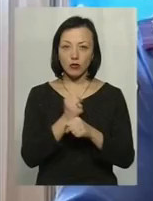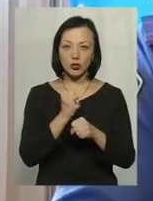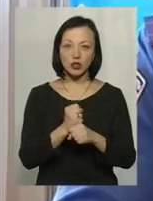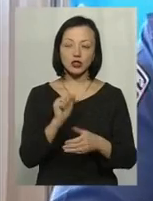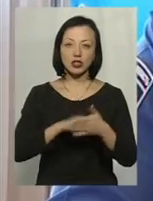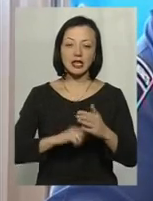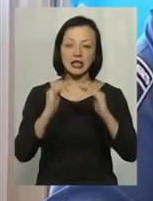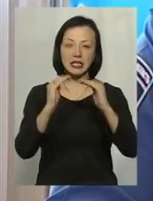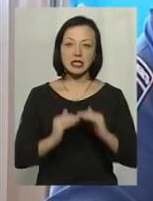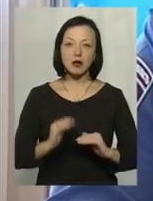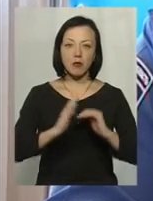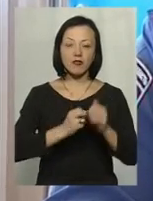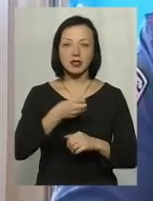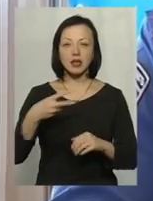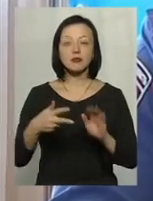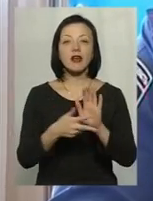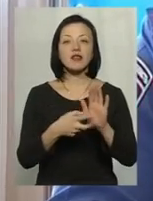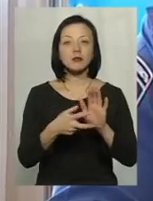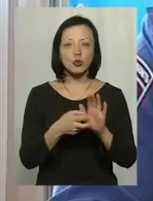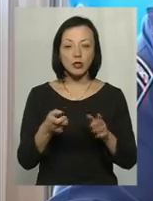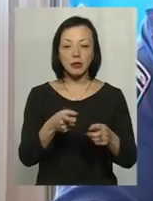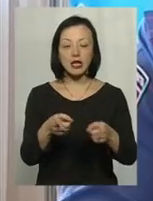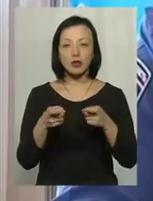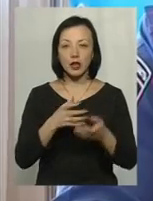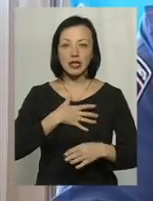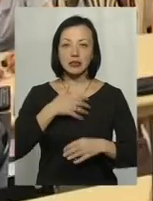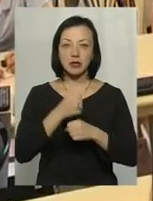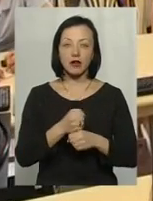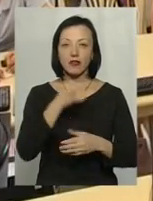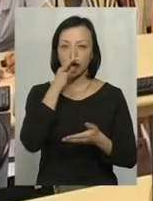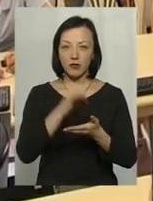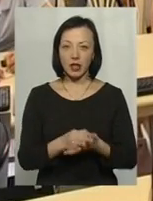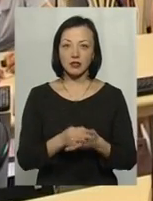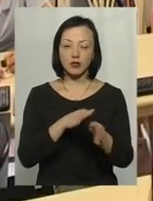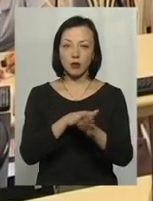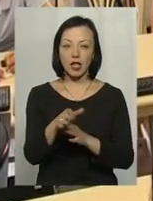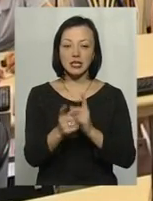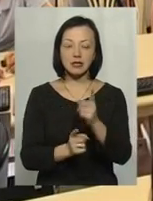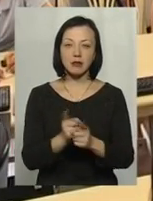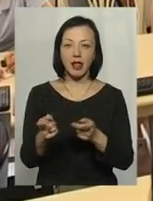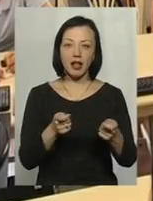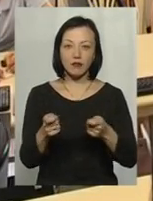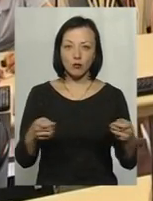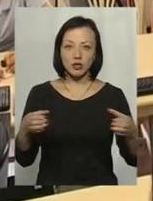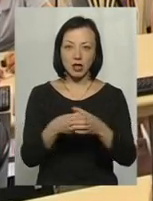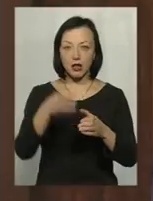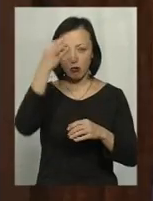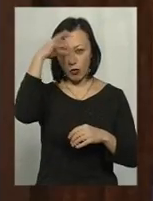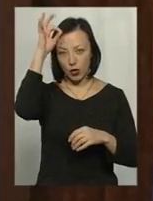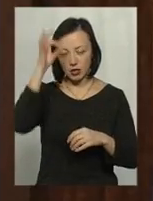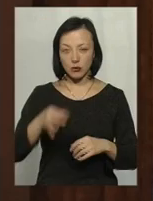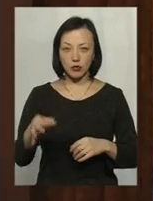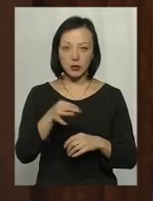низький професіоналізм і майже 800 притягнули до дисциплінарної відповідальності. Відбулася і зміна у керівному складі поліції області.